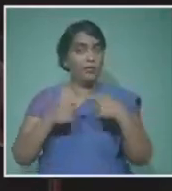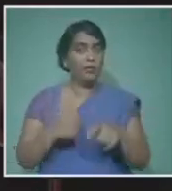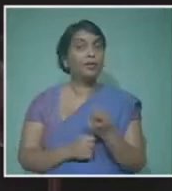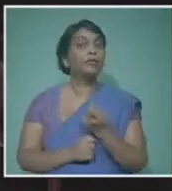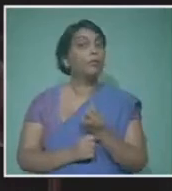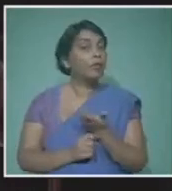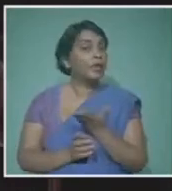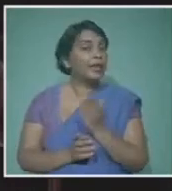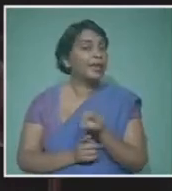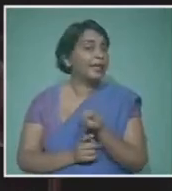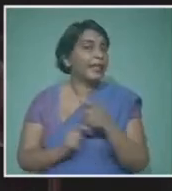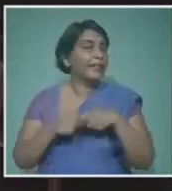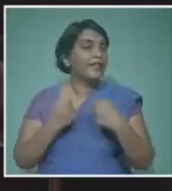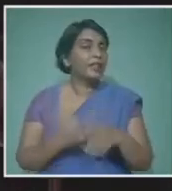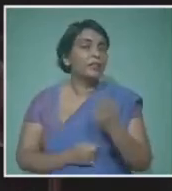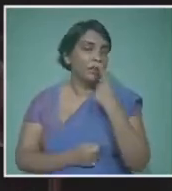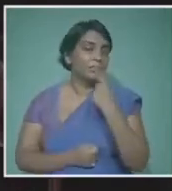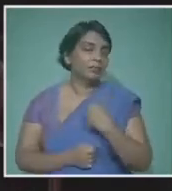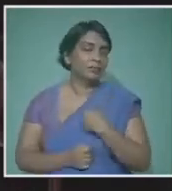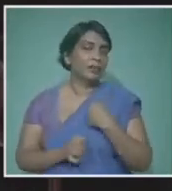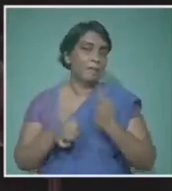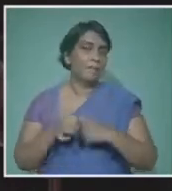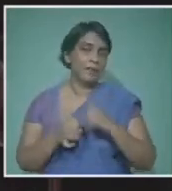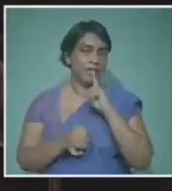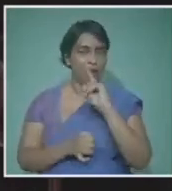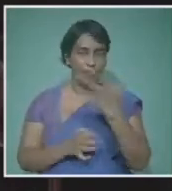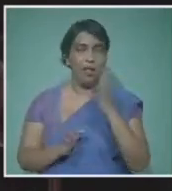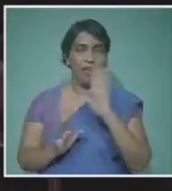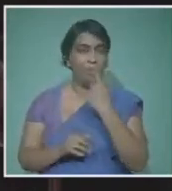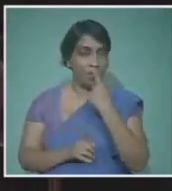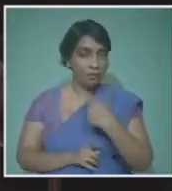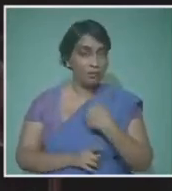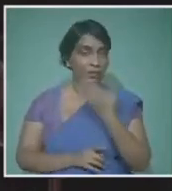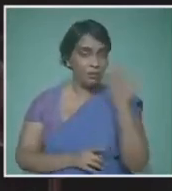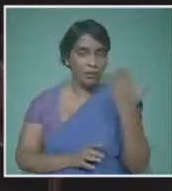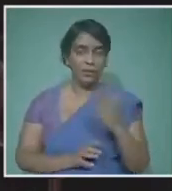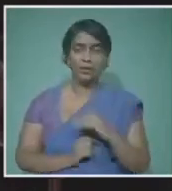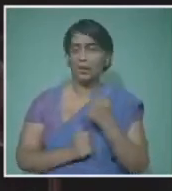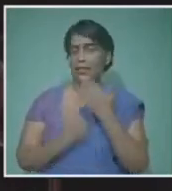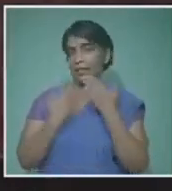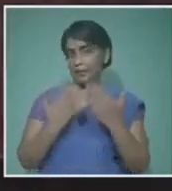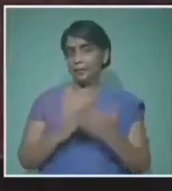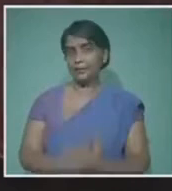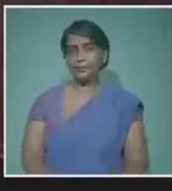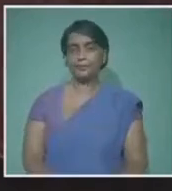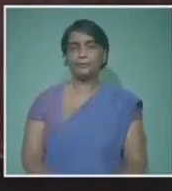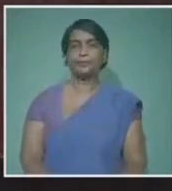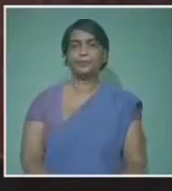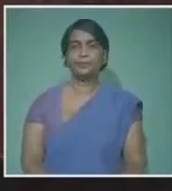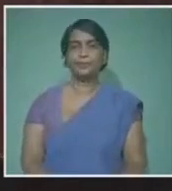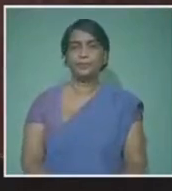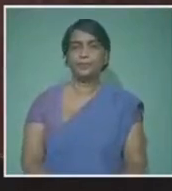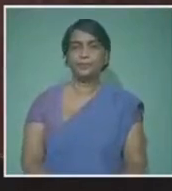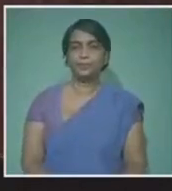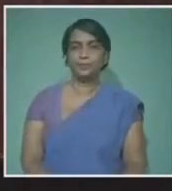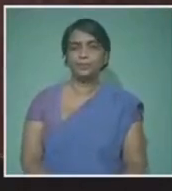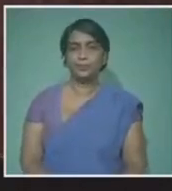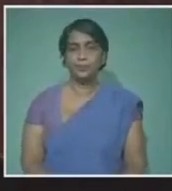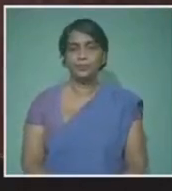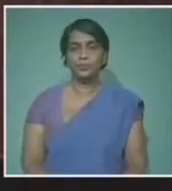ප්‍රමාණයත් ඉදිරිපත් කරන්න පුළුවන් නම් මම ඒක ප්‍රශ්නකට තහලා නැහැ. නමුත් ඉදිරිපත් කරන්න පුළුවන් නම් හොඳයි. බොහොම ස්තුතියි කතානායකතුමනි.